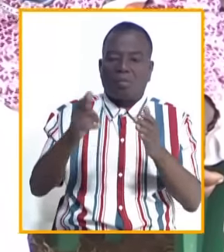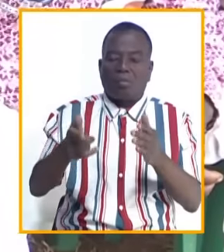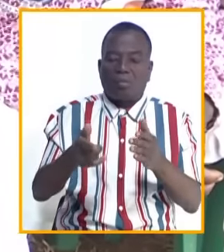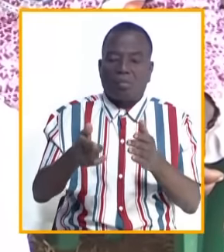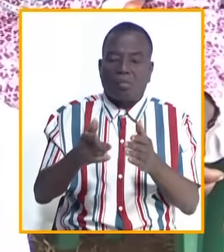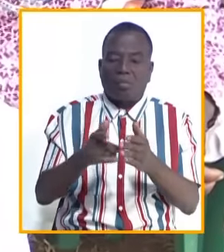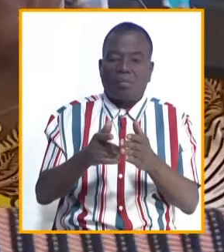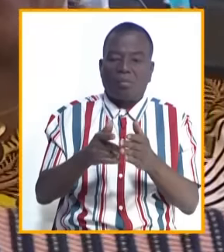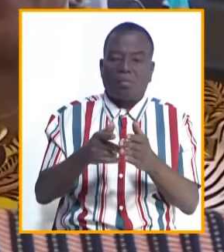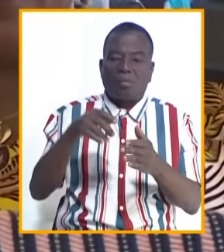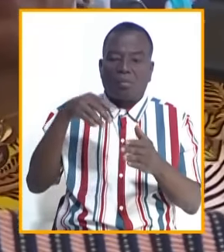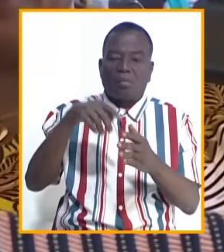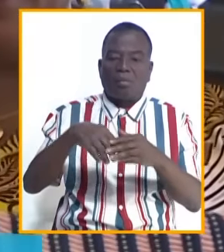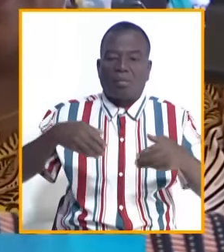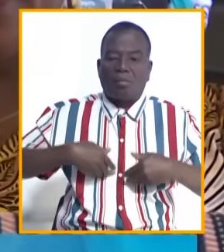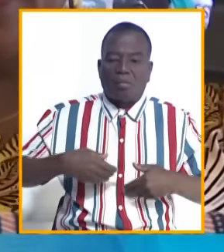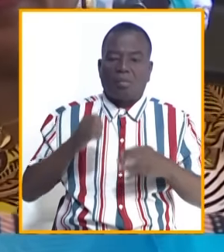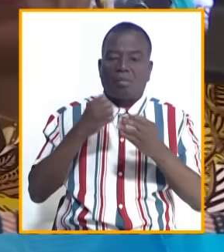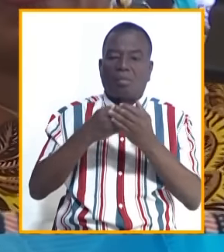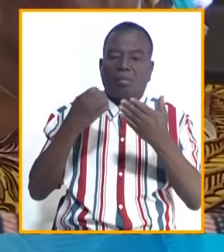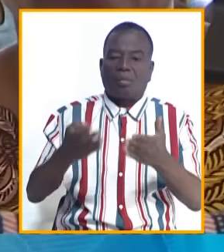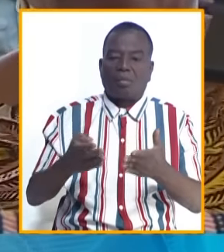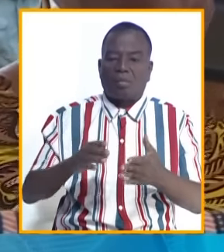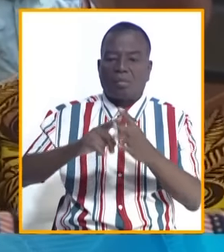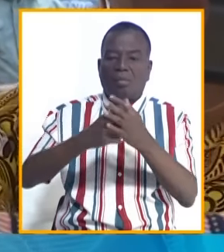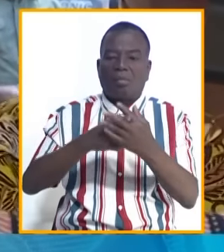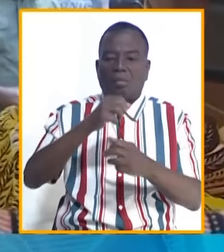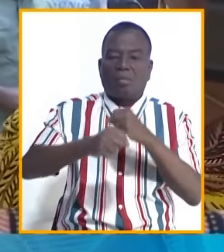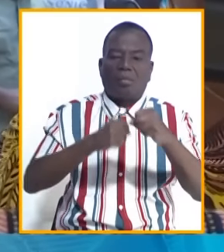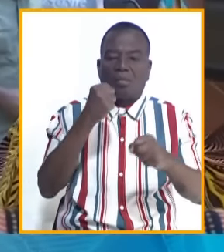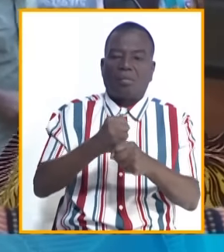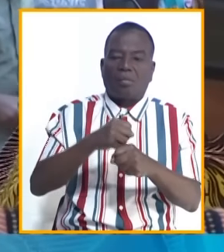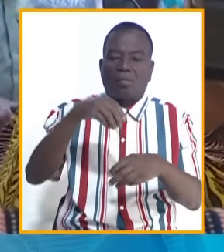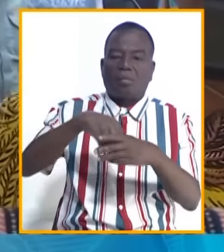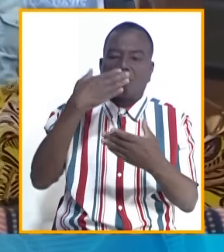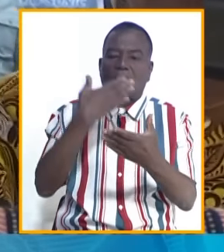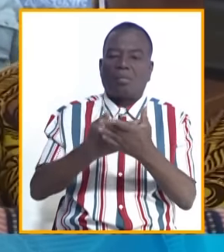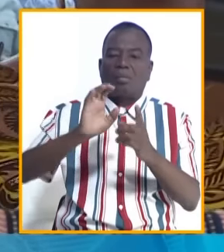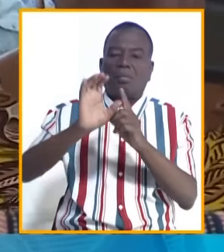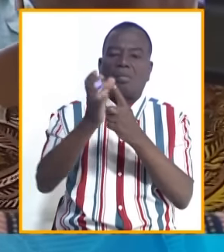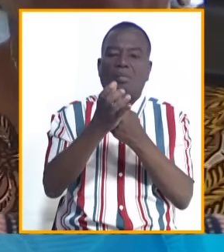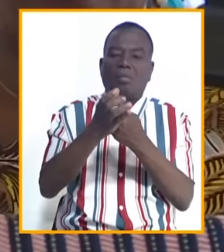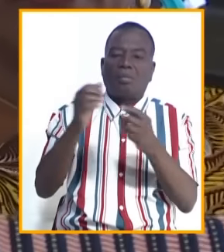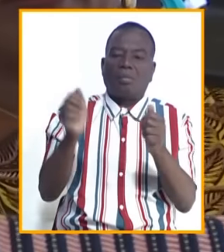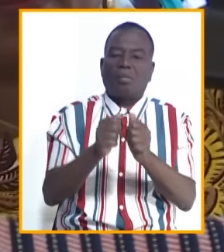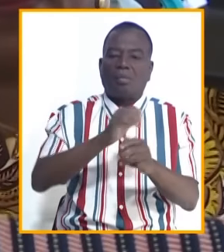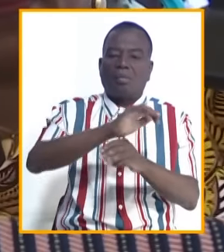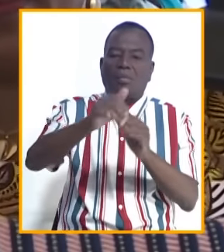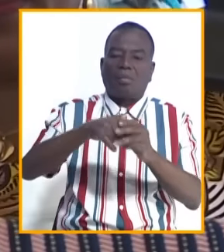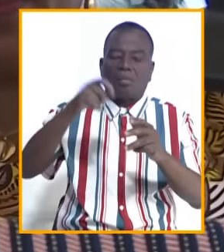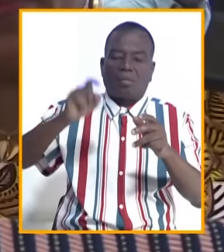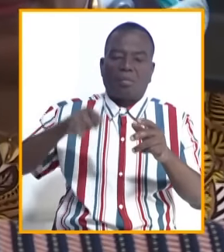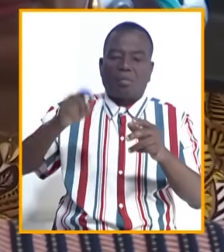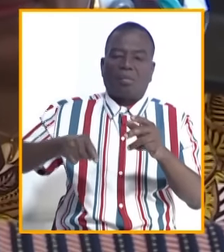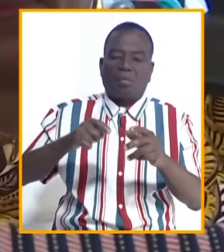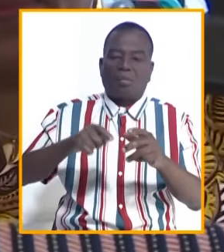permettront à ces jeunes élèves de commencer l'année dans de bonnes conditions, avec tout le nécessaire pour